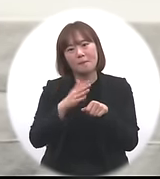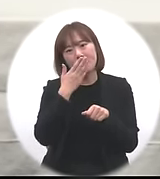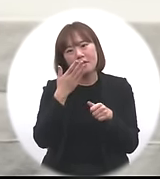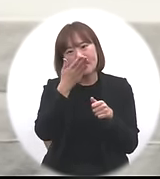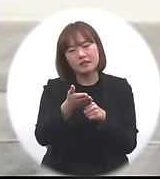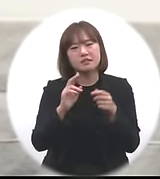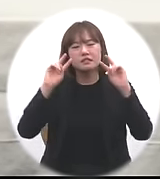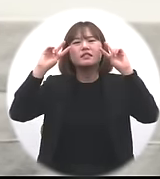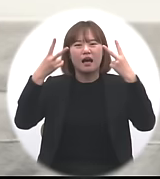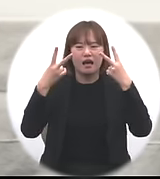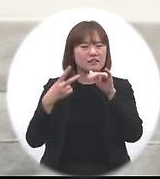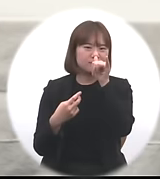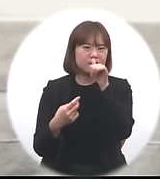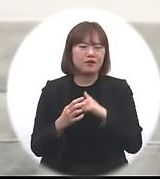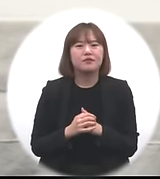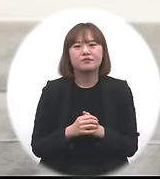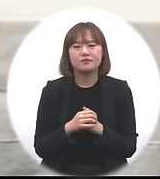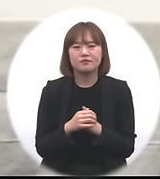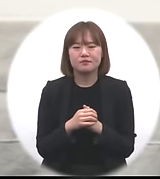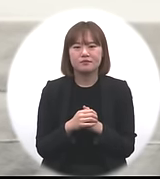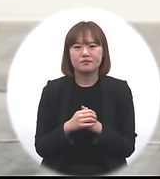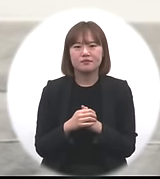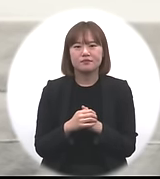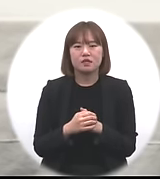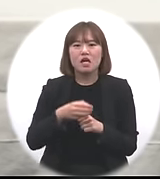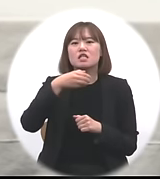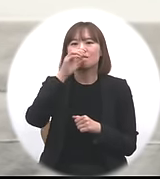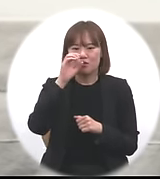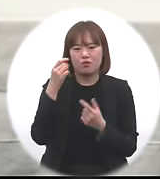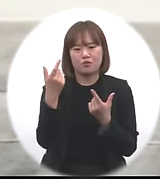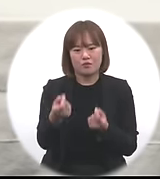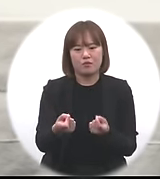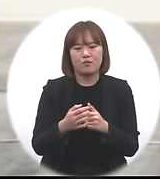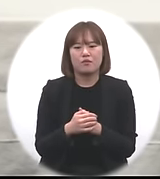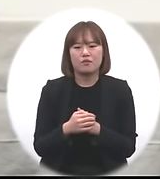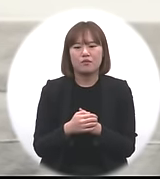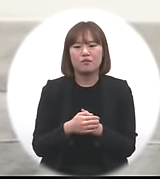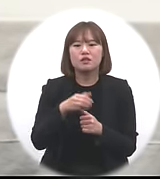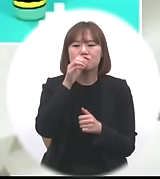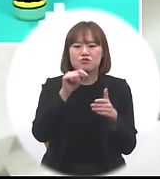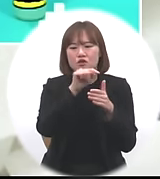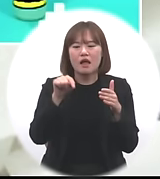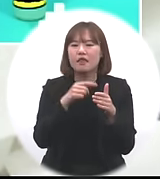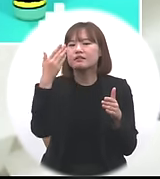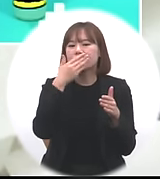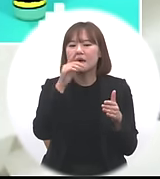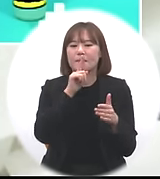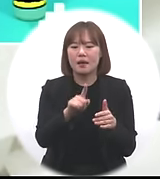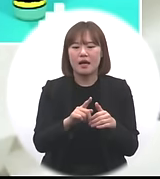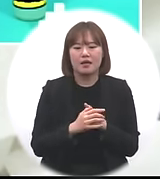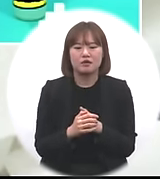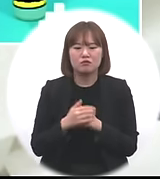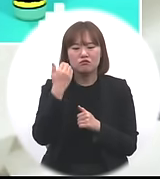놓고 애들 좋아하는 거 잘 먹인다라고 착각을 하고 계시는 거죠. 자, 음료수도 한번 보겠습니다. 이게 음료수 안에 들어있는